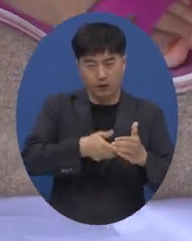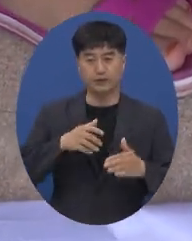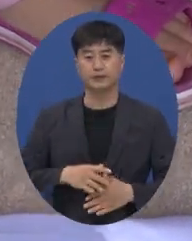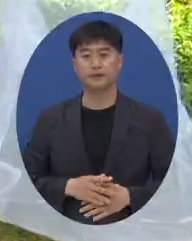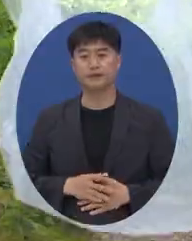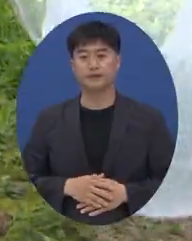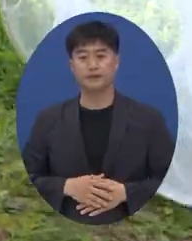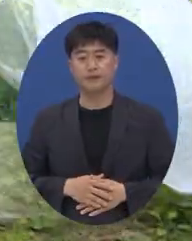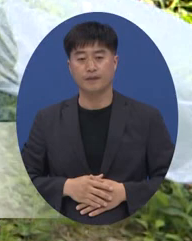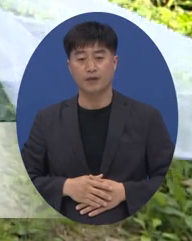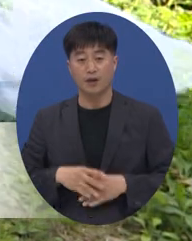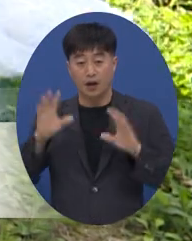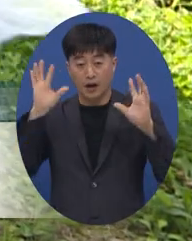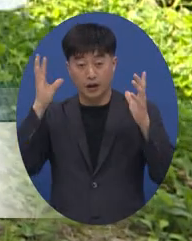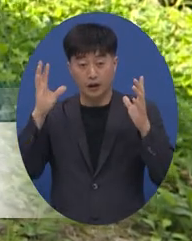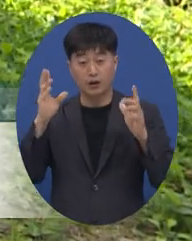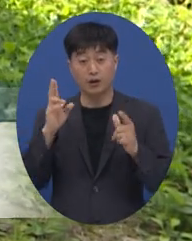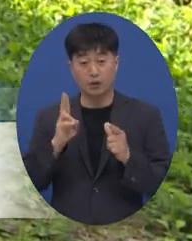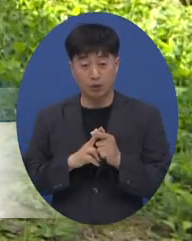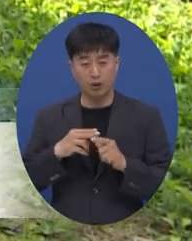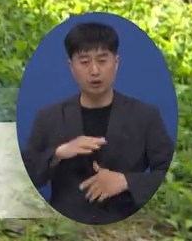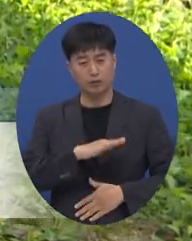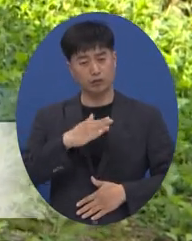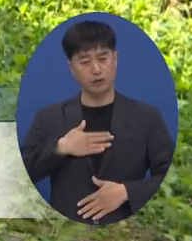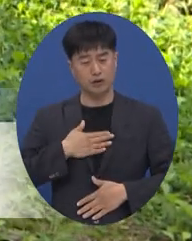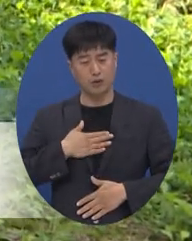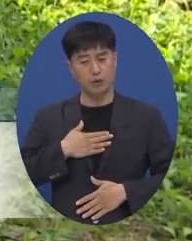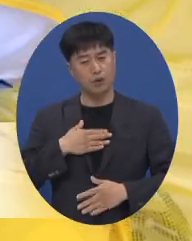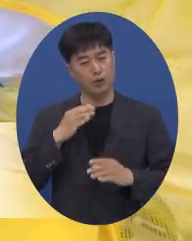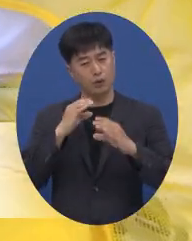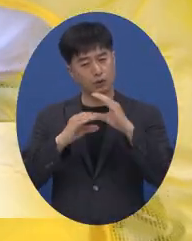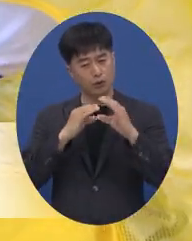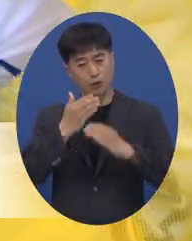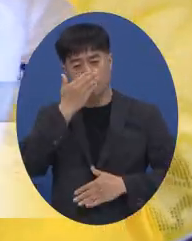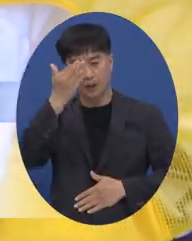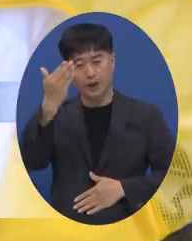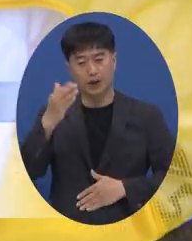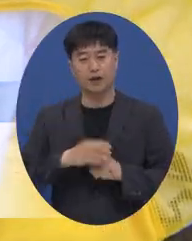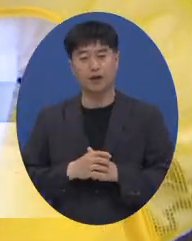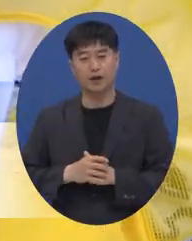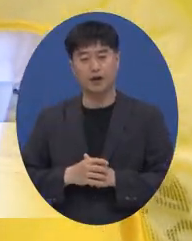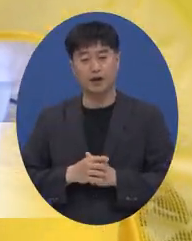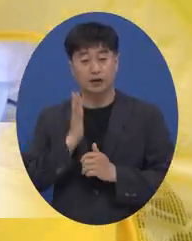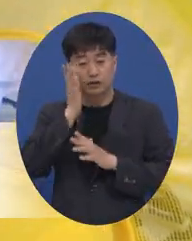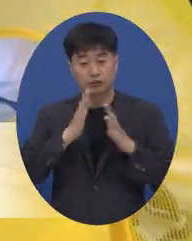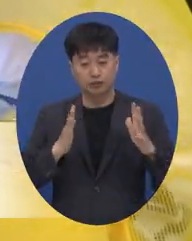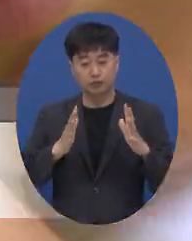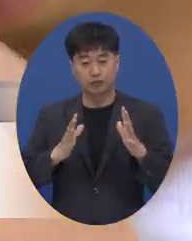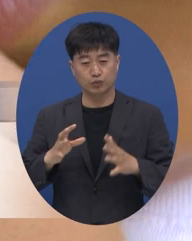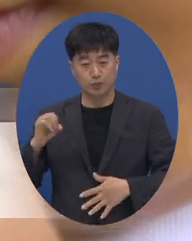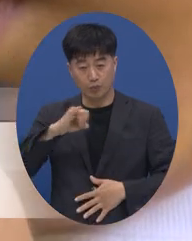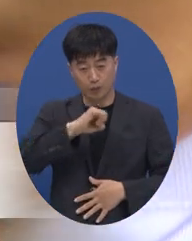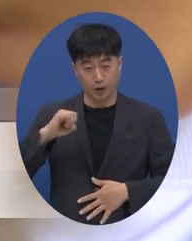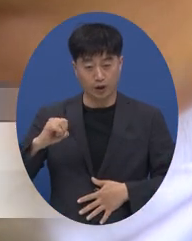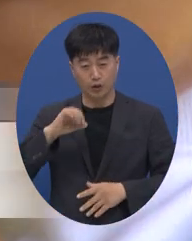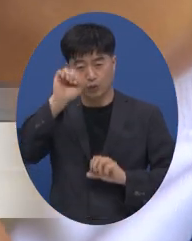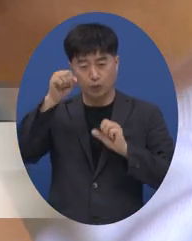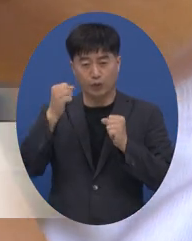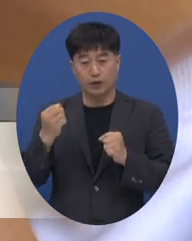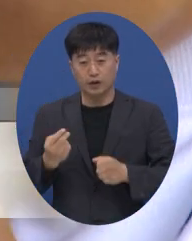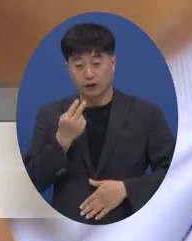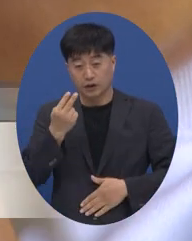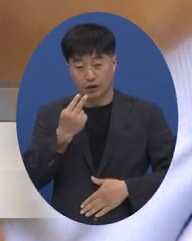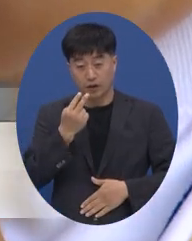담습니다. 아이들하고 저하고 뭔가 교감도 할 수 있고 그다음에 식물, 뭐 곤충, 동물들과